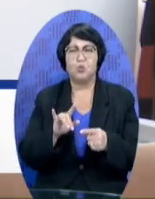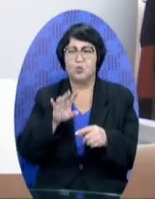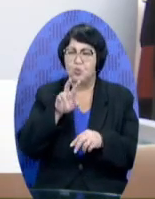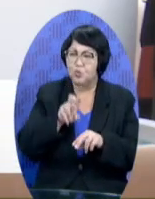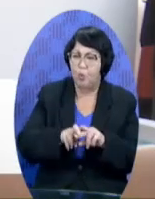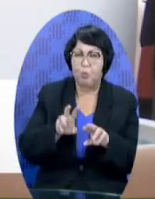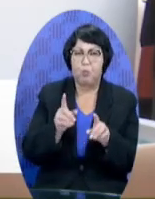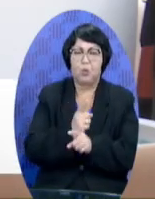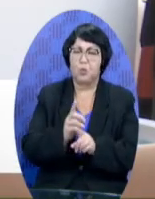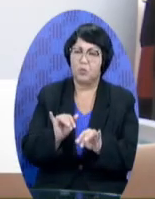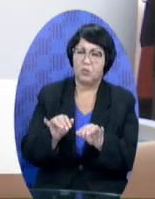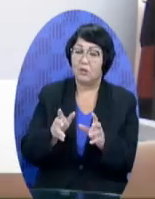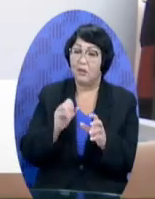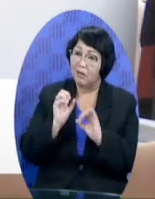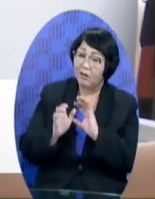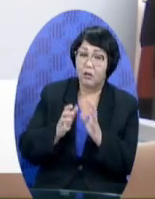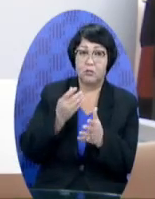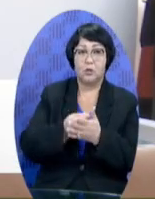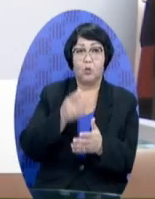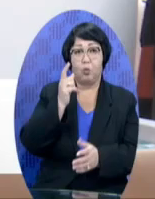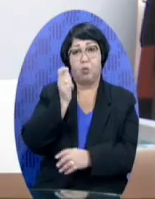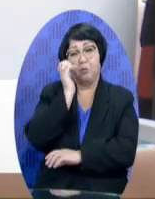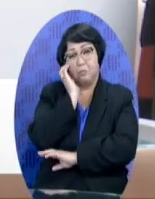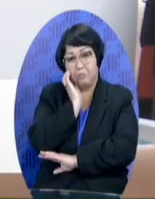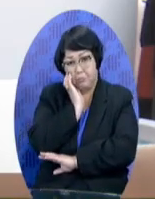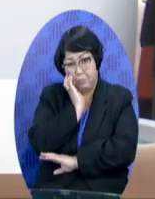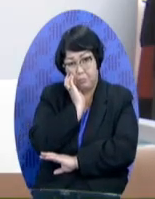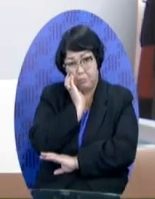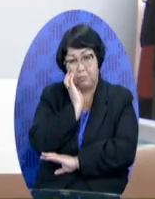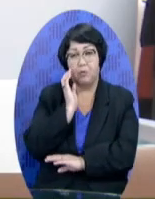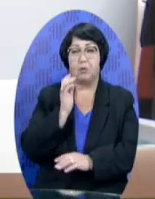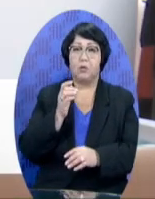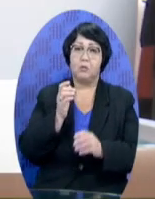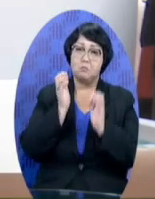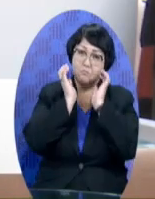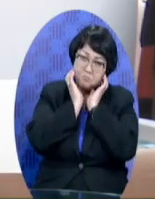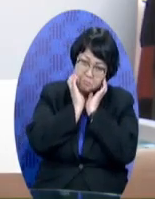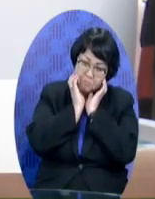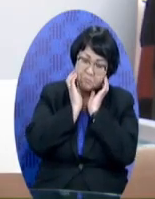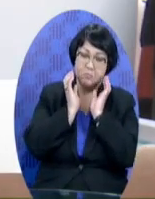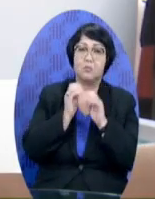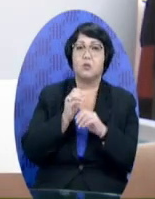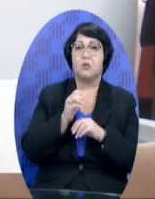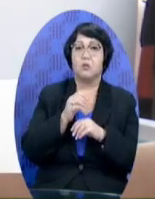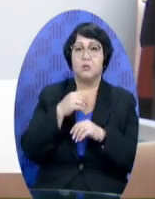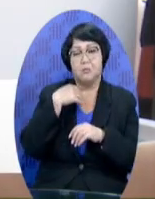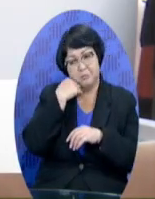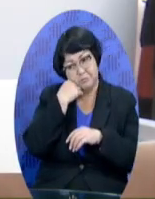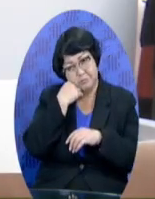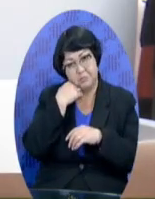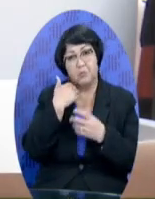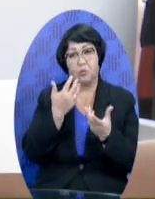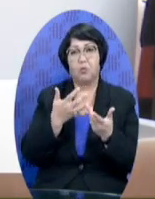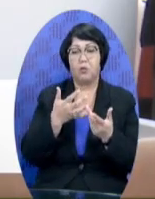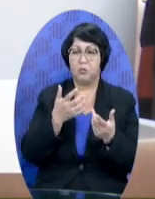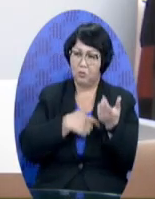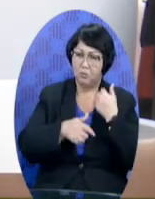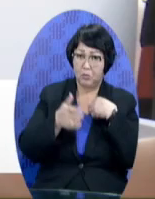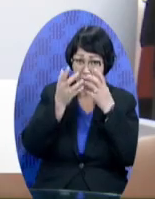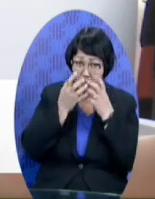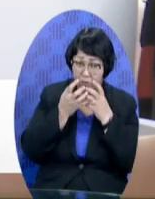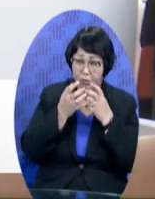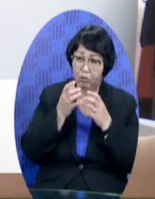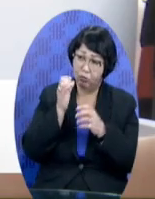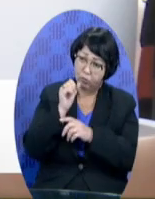илрүүлэх хэрэгтэй. Хүн бол шанаагаа оо уйтгарлаад ч юм уу, гунайд ч юм уу тулдаг те. Тэгэхээр чи ийм чамд байгаа мó? Тэгэхээр тэр